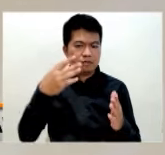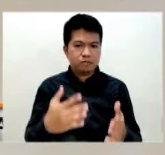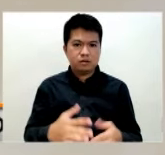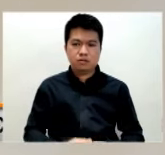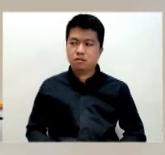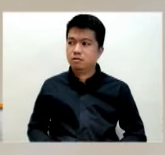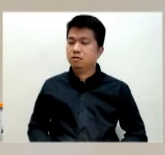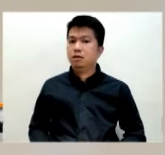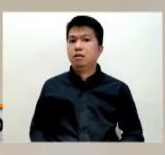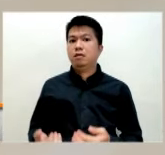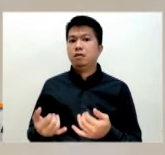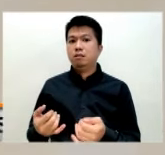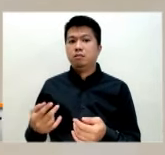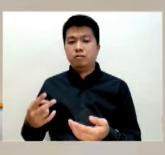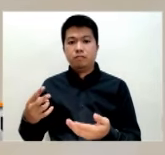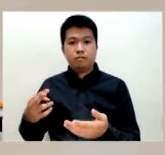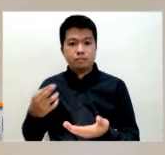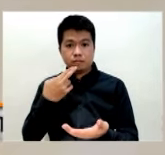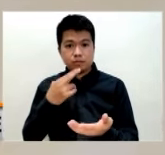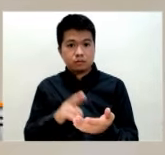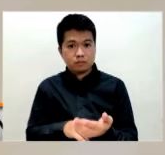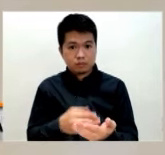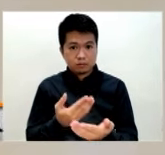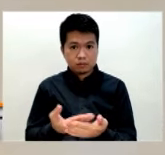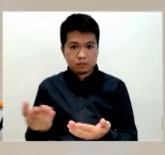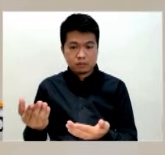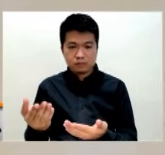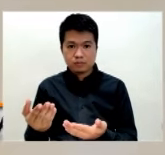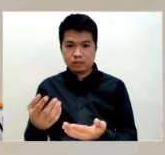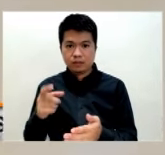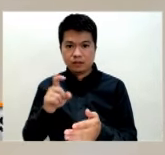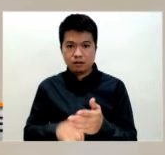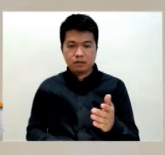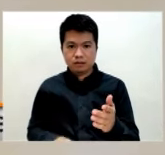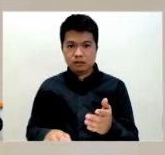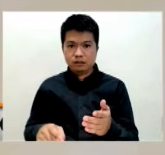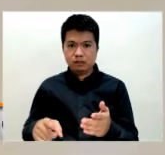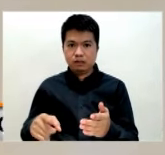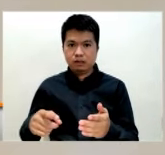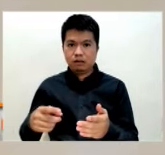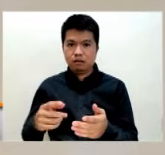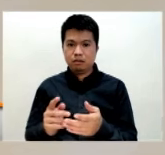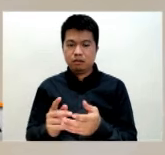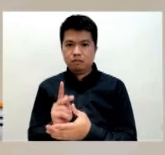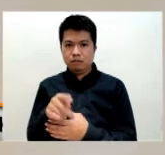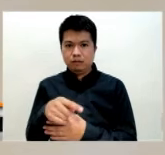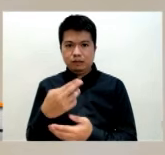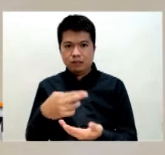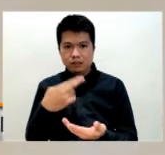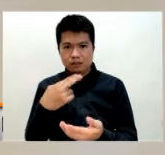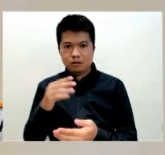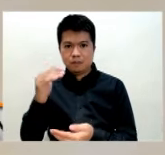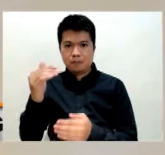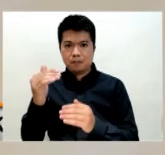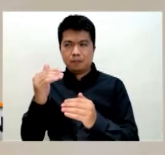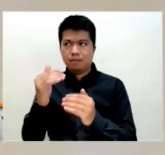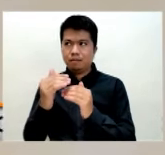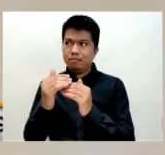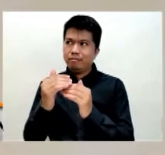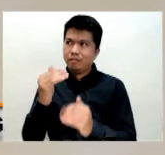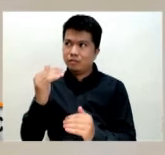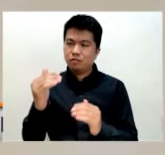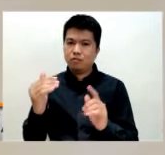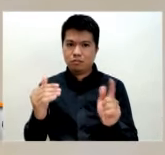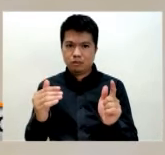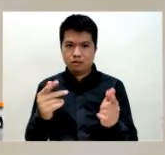na ang buying price ng palay below 20 pesos per kilo. Pagka pumasok po yung main harvest bandang